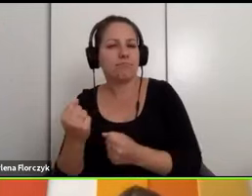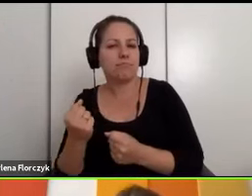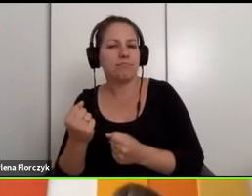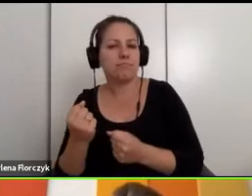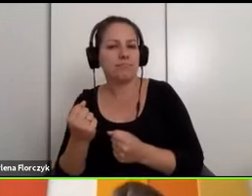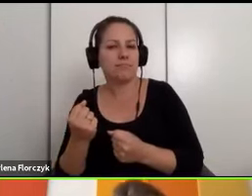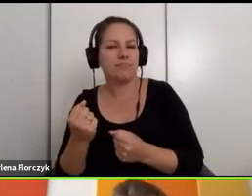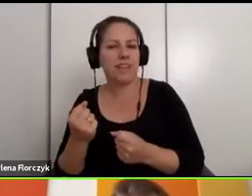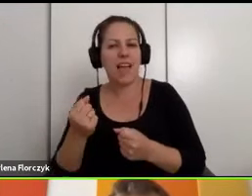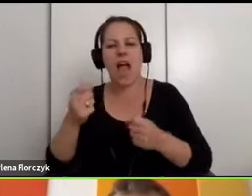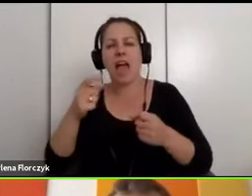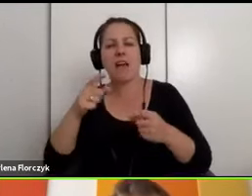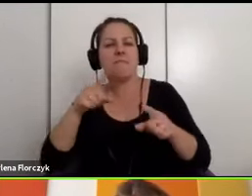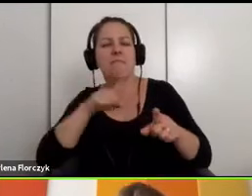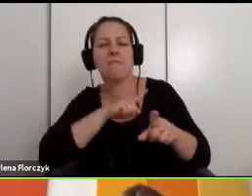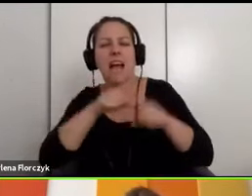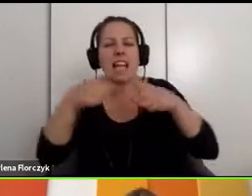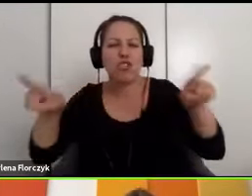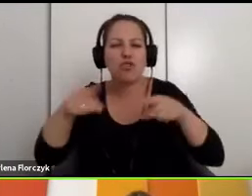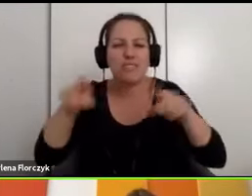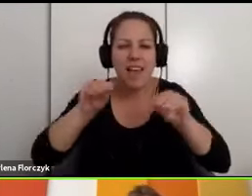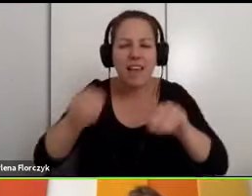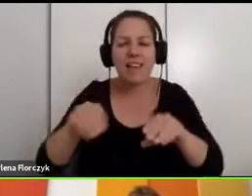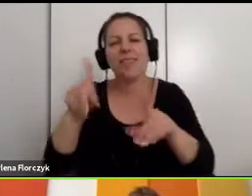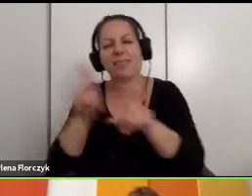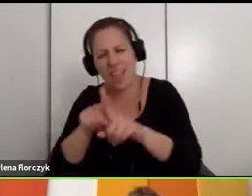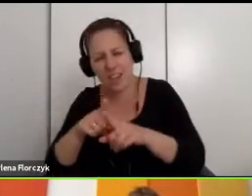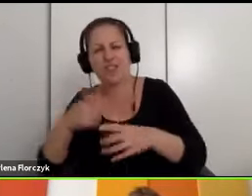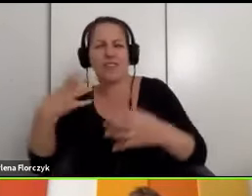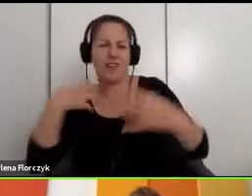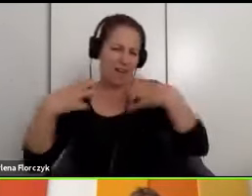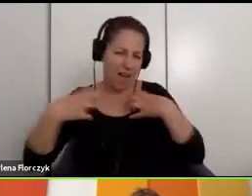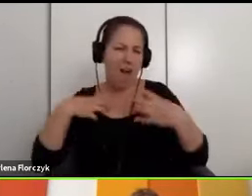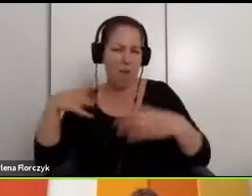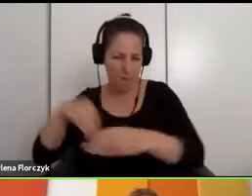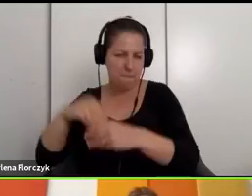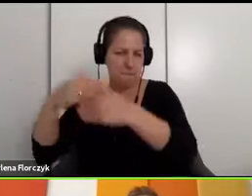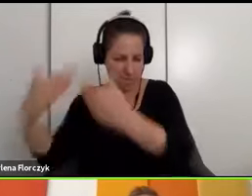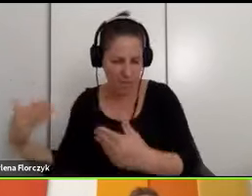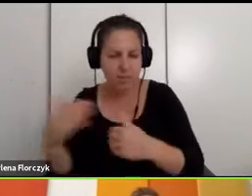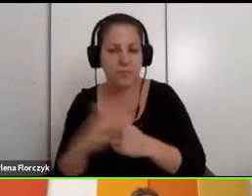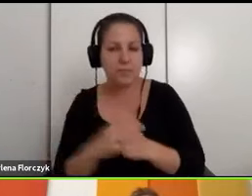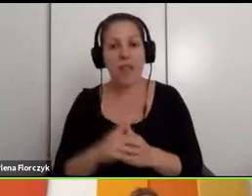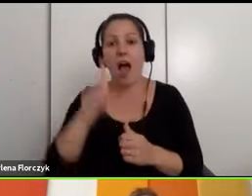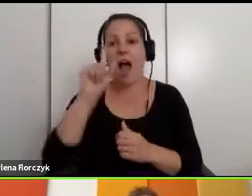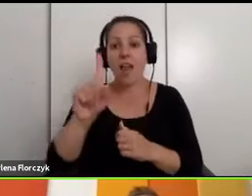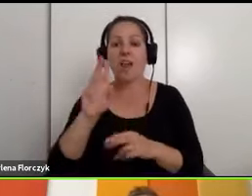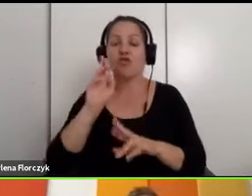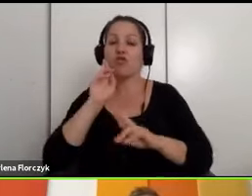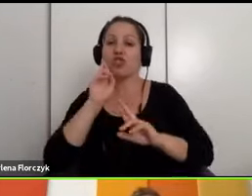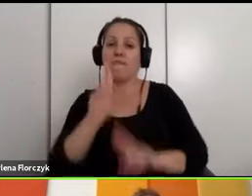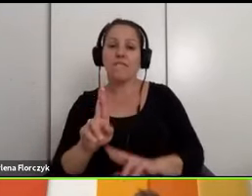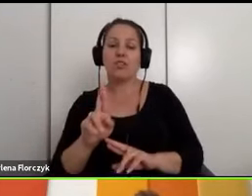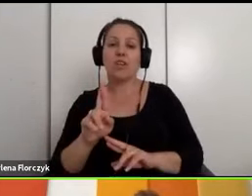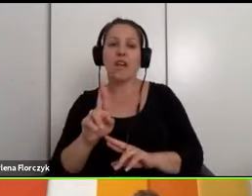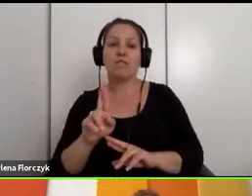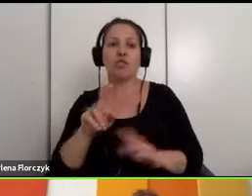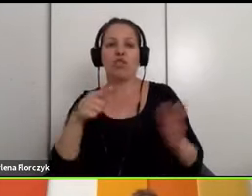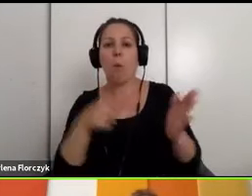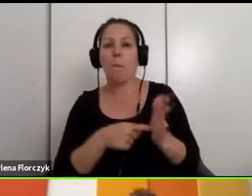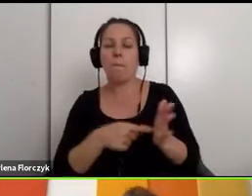w reżyserię i też grałem w tych spektaklach. Ale rzeczywiście